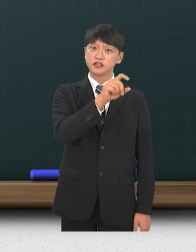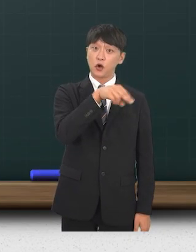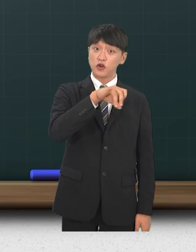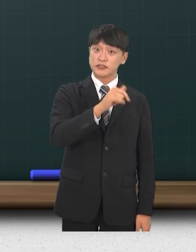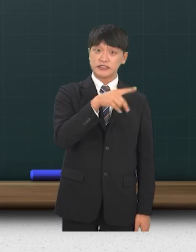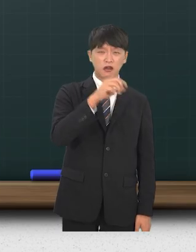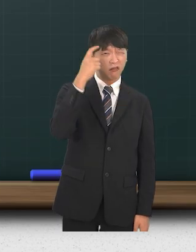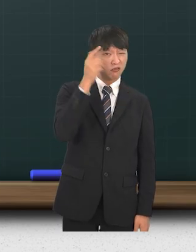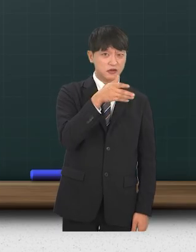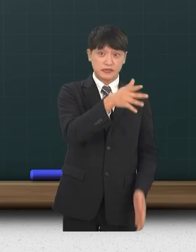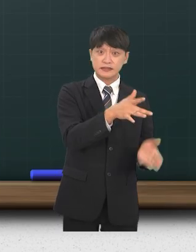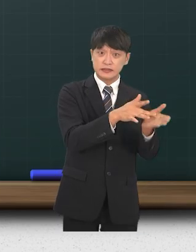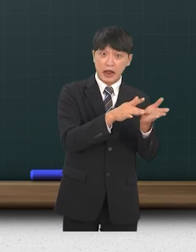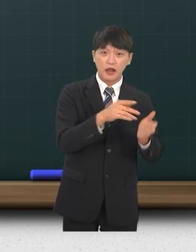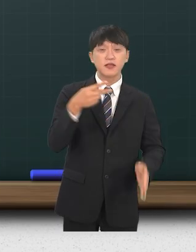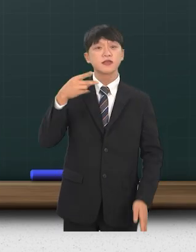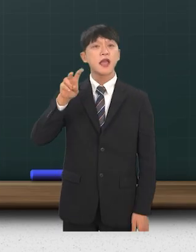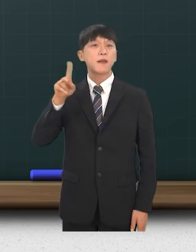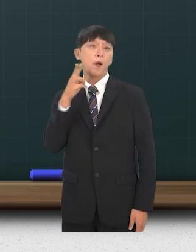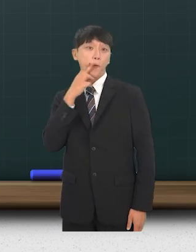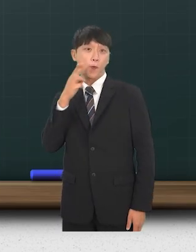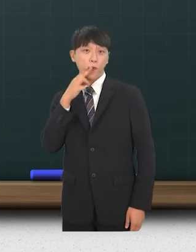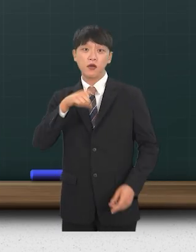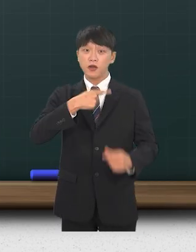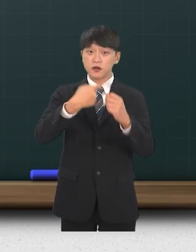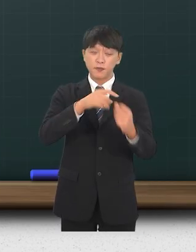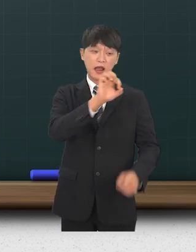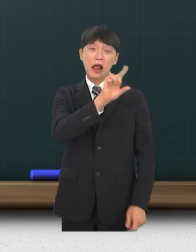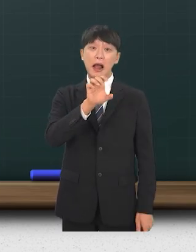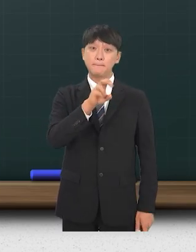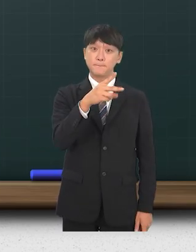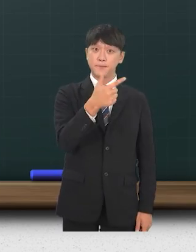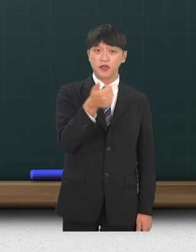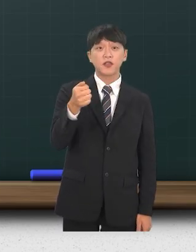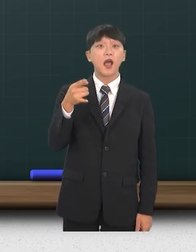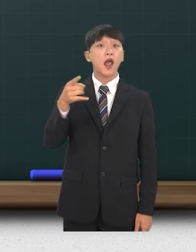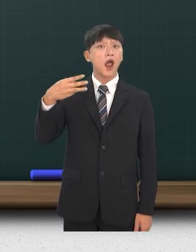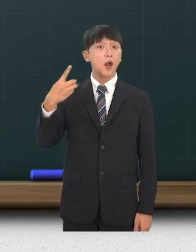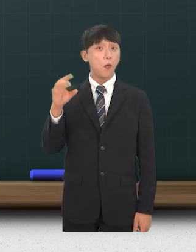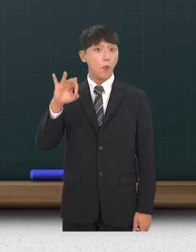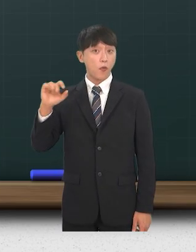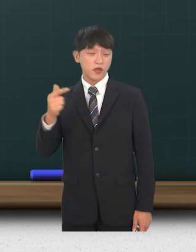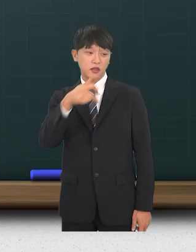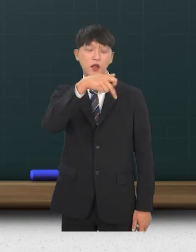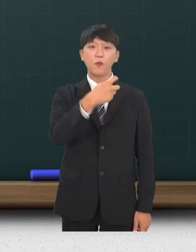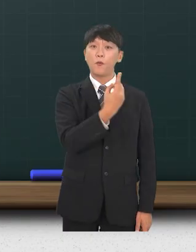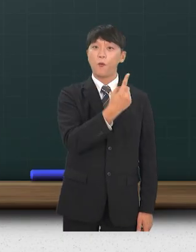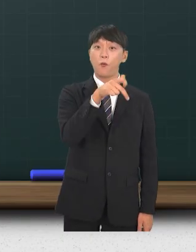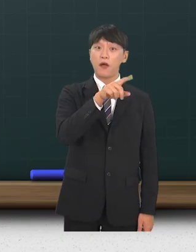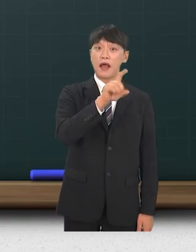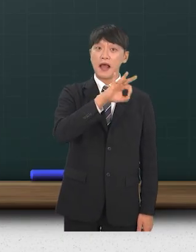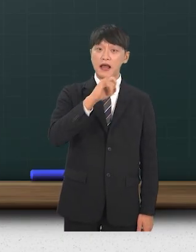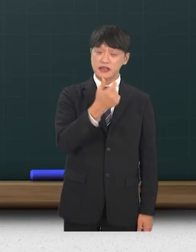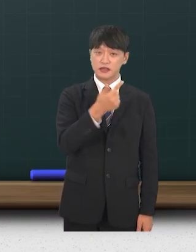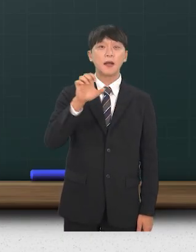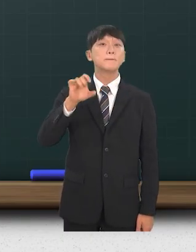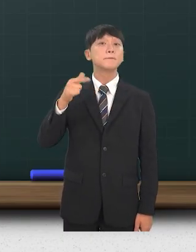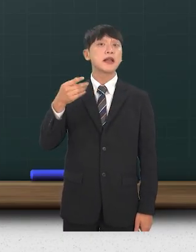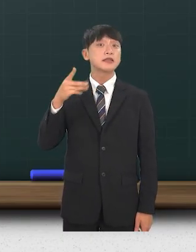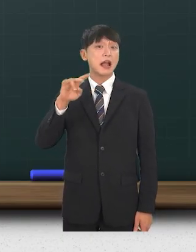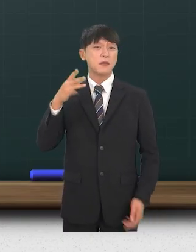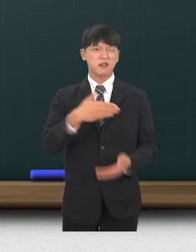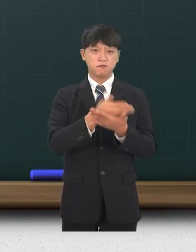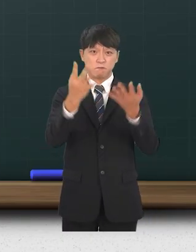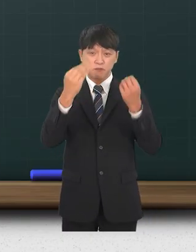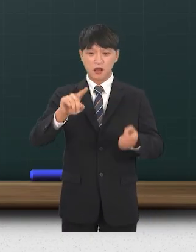대마, 총 3가지가 있습니다. 첫 번째로 아편, 헤로인, 코카인, 펜타닐, 모르핀 등